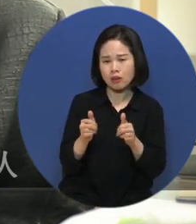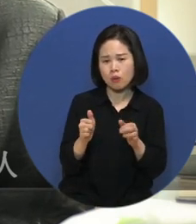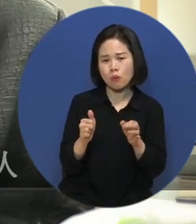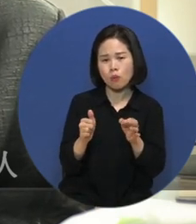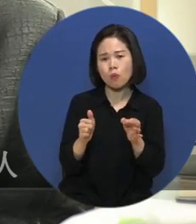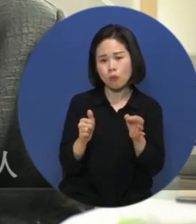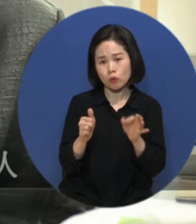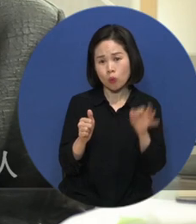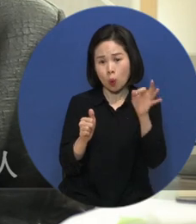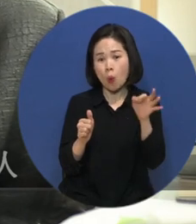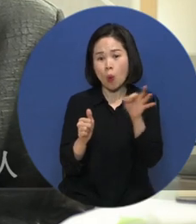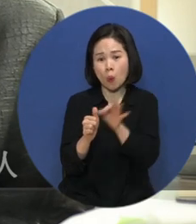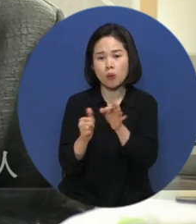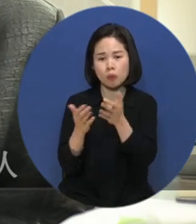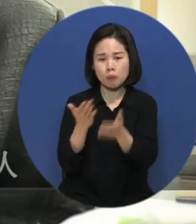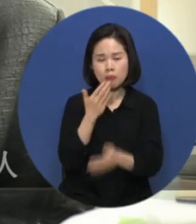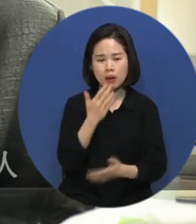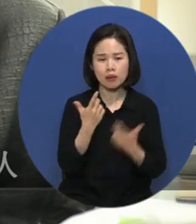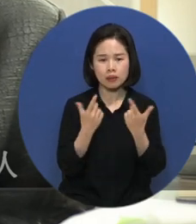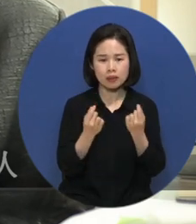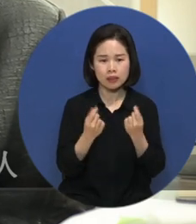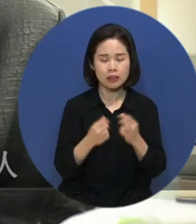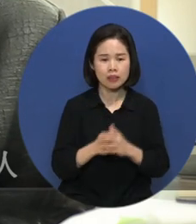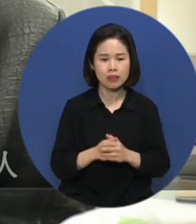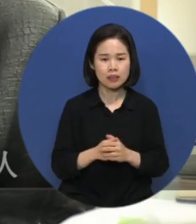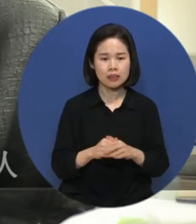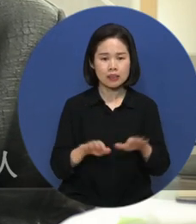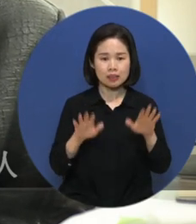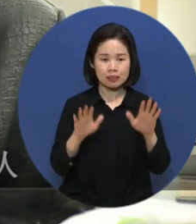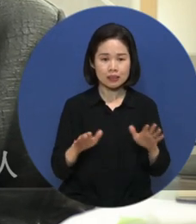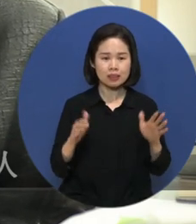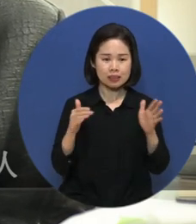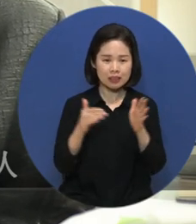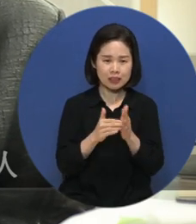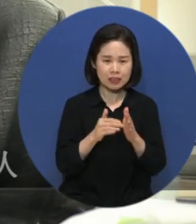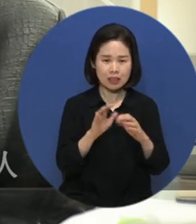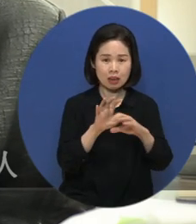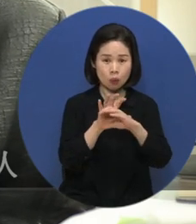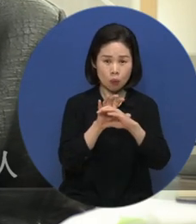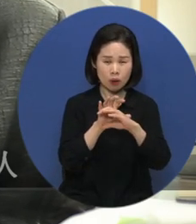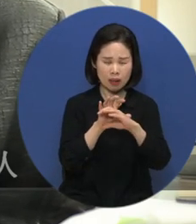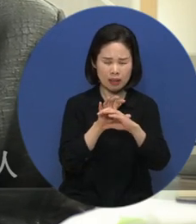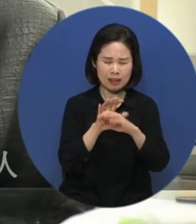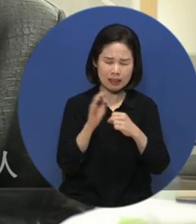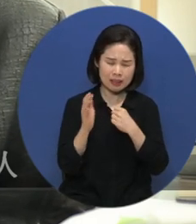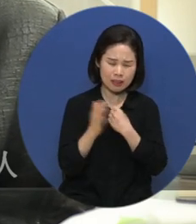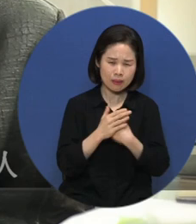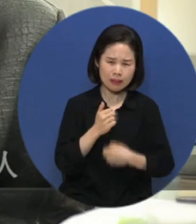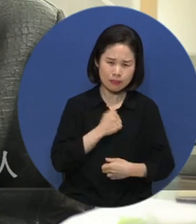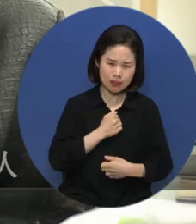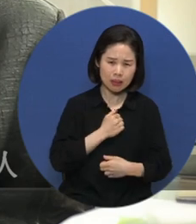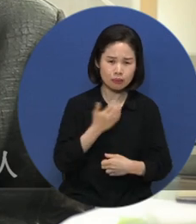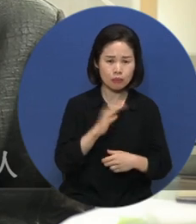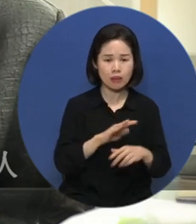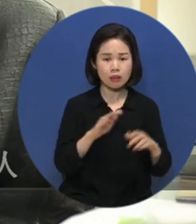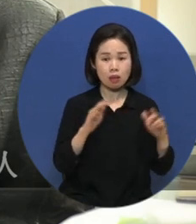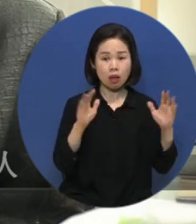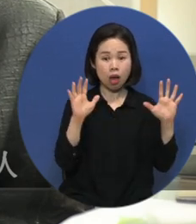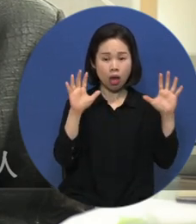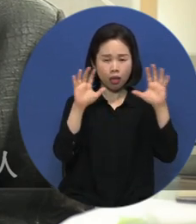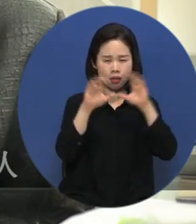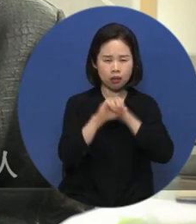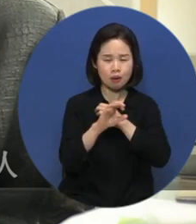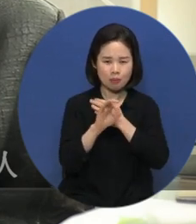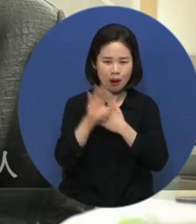이제 그동안 답답했던 것만큼 또 신나고 재밌게 또 삶을 같이 살아갈 수 있는